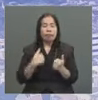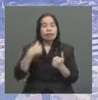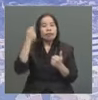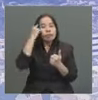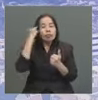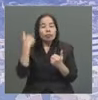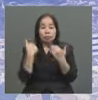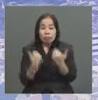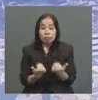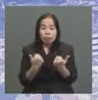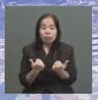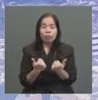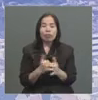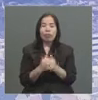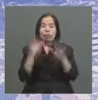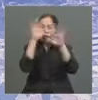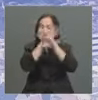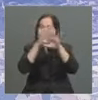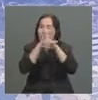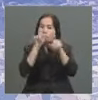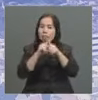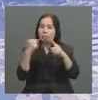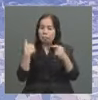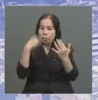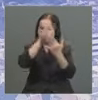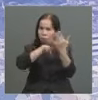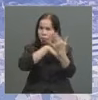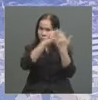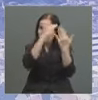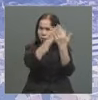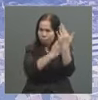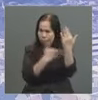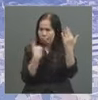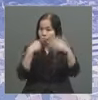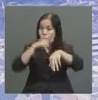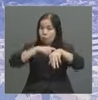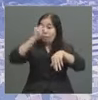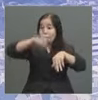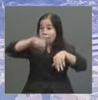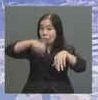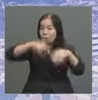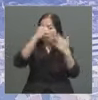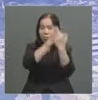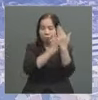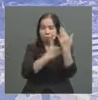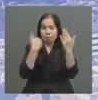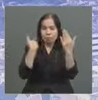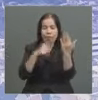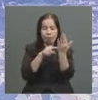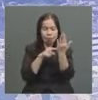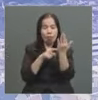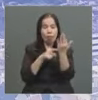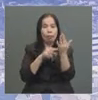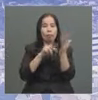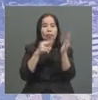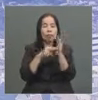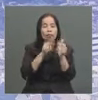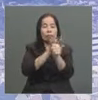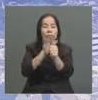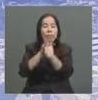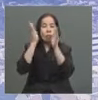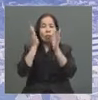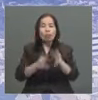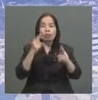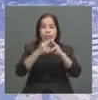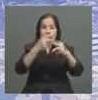จะนะตอนนี้เหมือนดูเหมือนว่าจะมีตารางของการบินของแต่ละท่านที่ออกมาบ้างแล้วซึ่งก็เป็นความรายละ